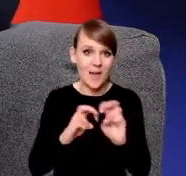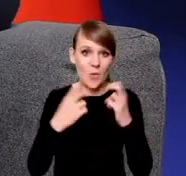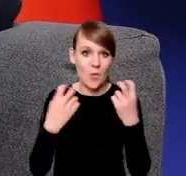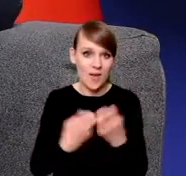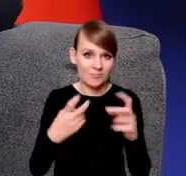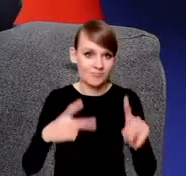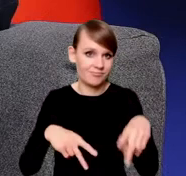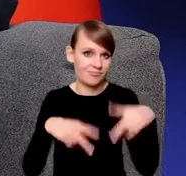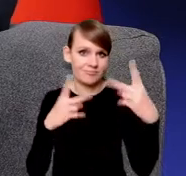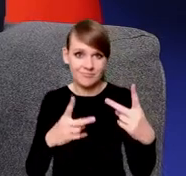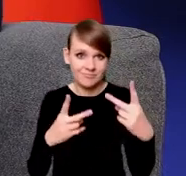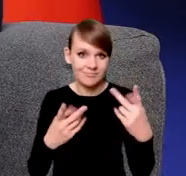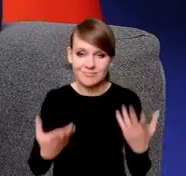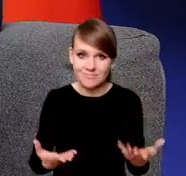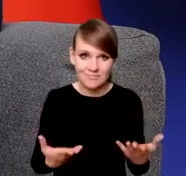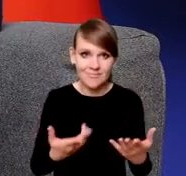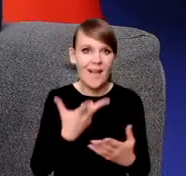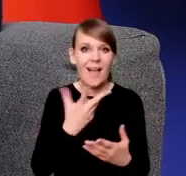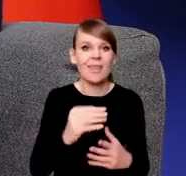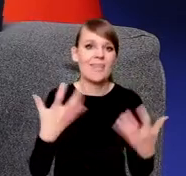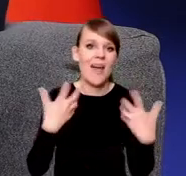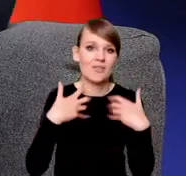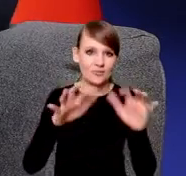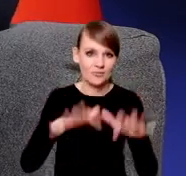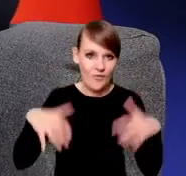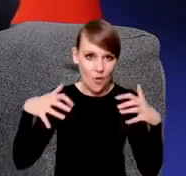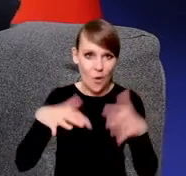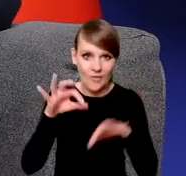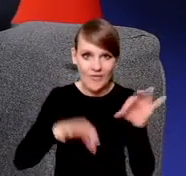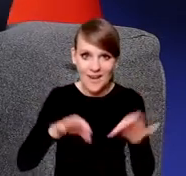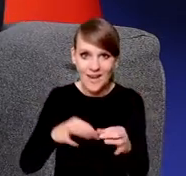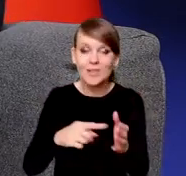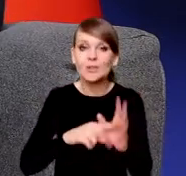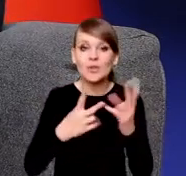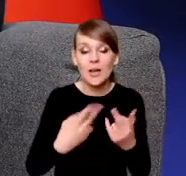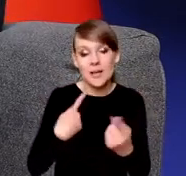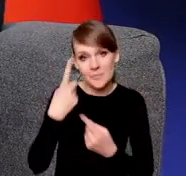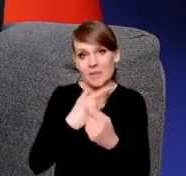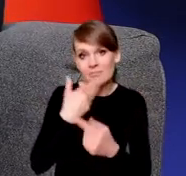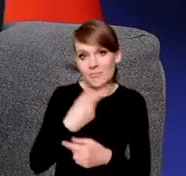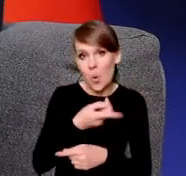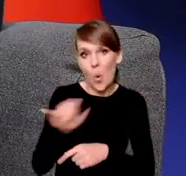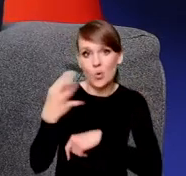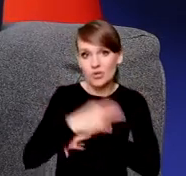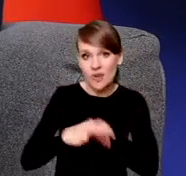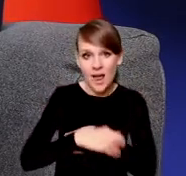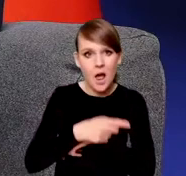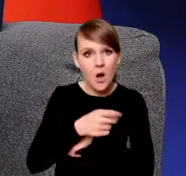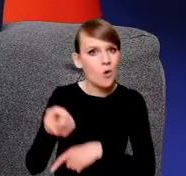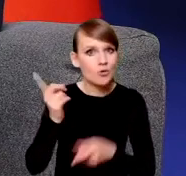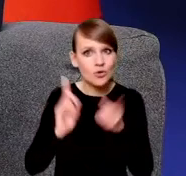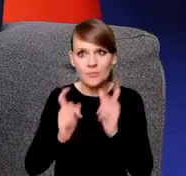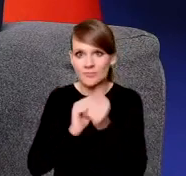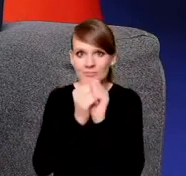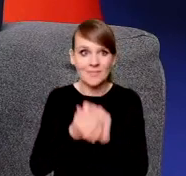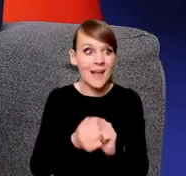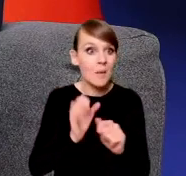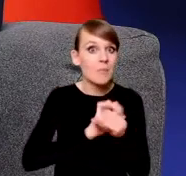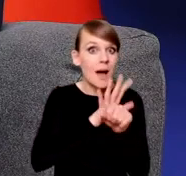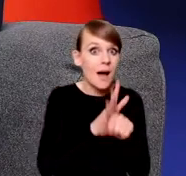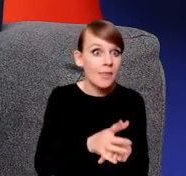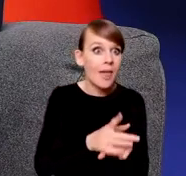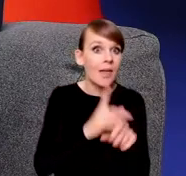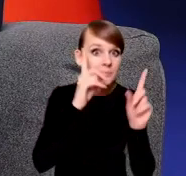konferencji, po części jestem przekonany również zasługą uczelni, które bardzo dynamicznie po rozpoczęciu pandemii doprowadziły